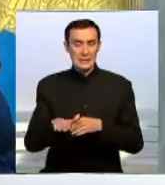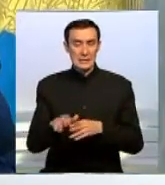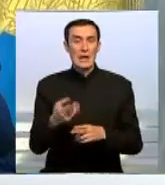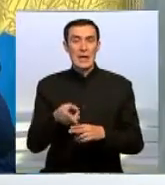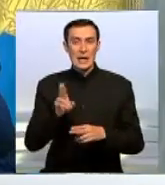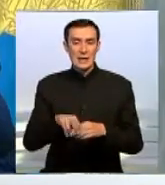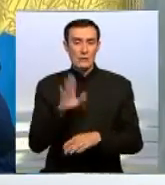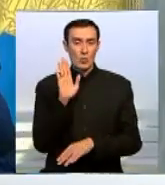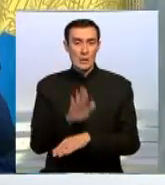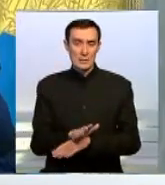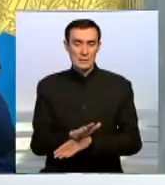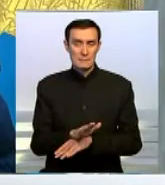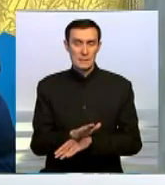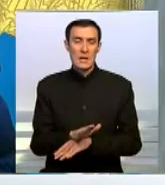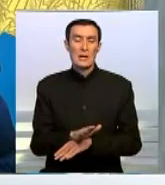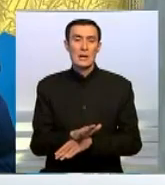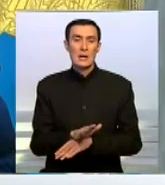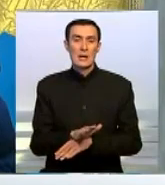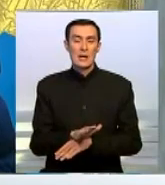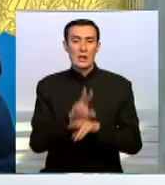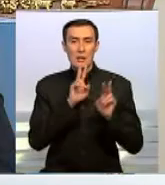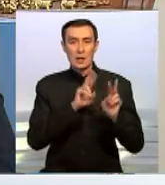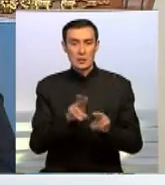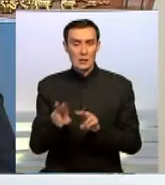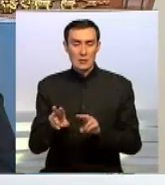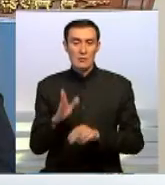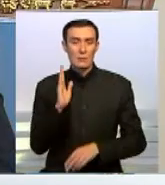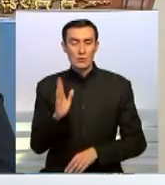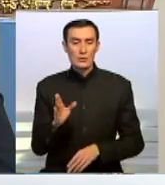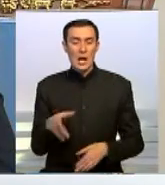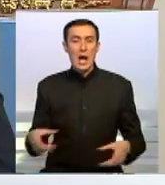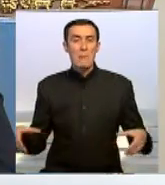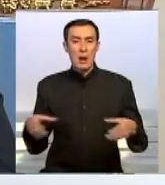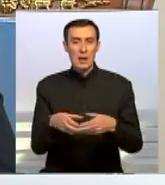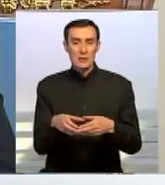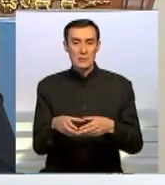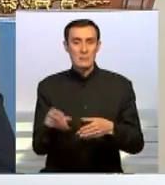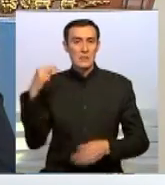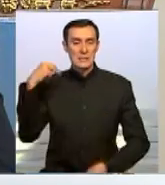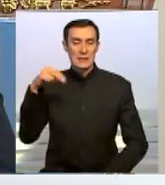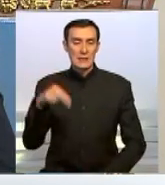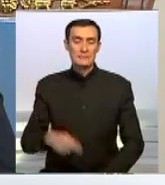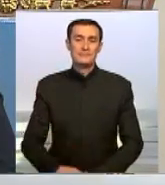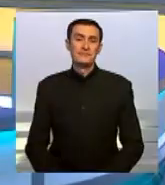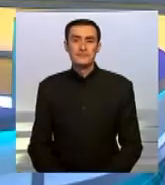настоящего указа. Контроль возложить на аппарат президента.